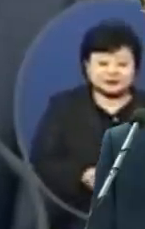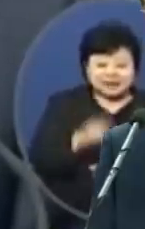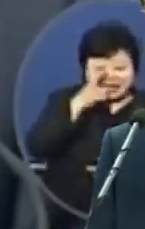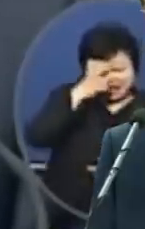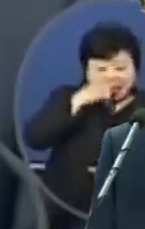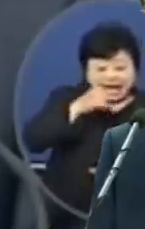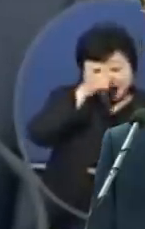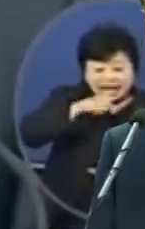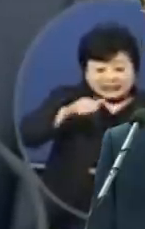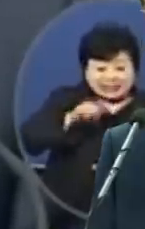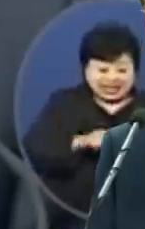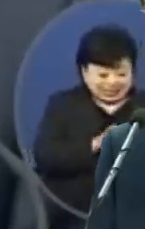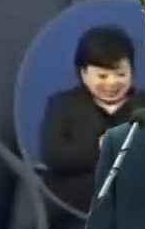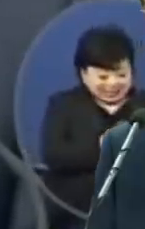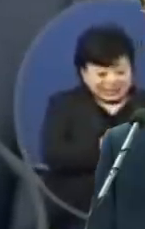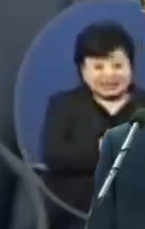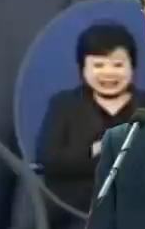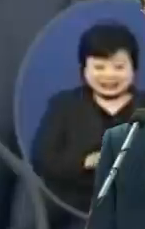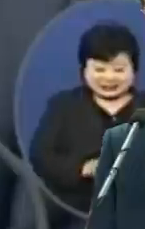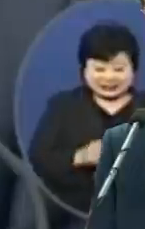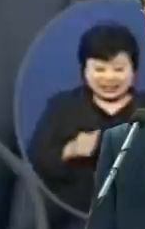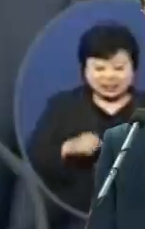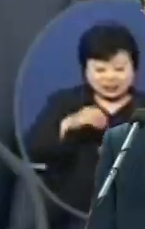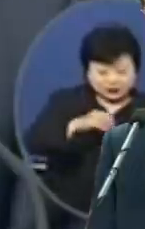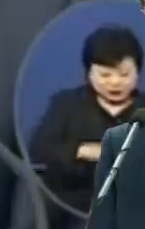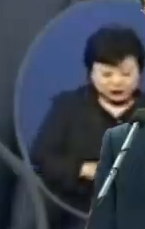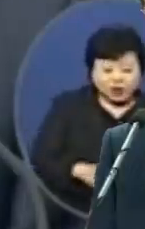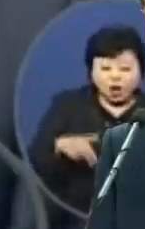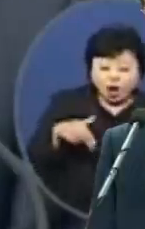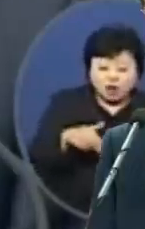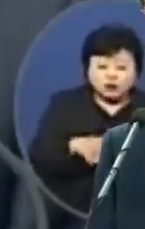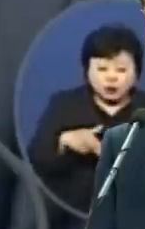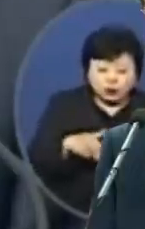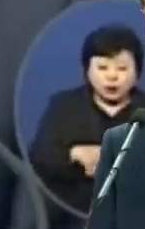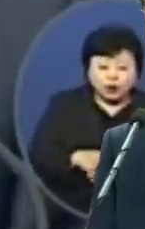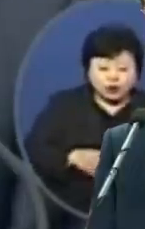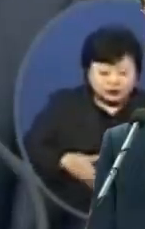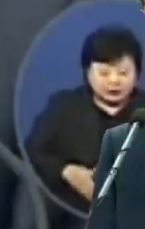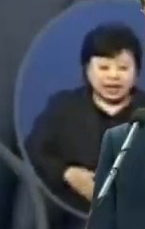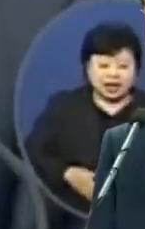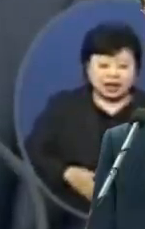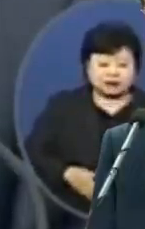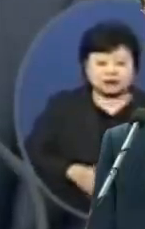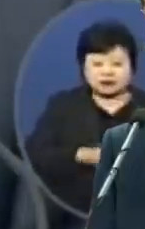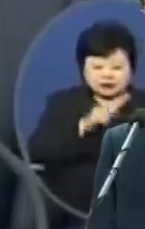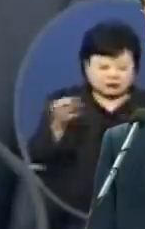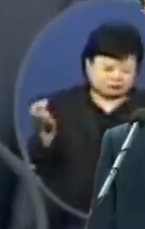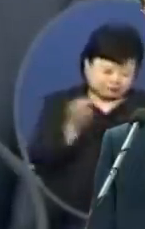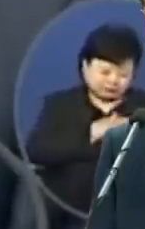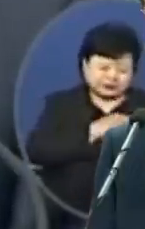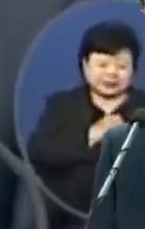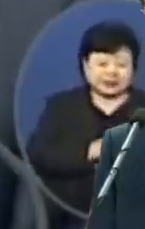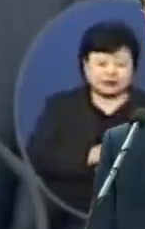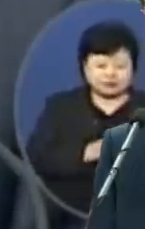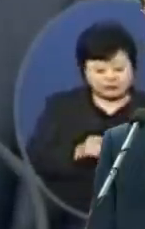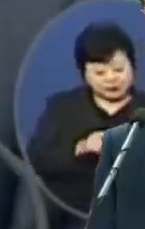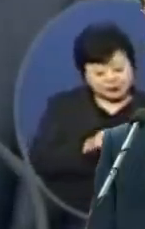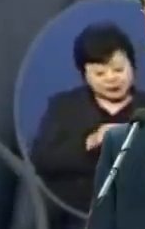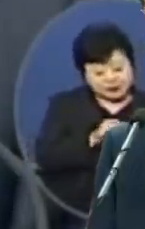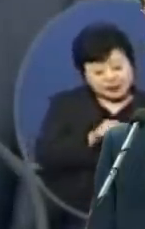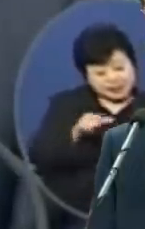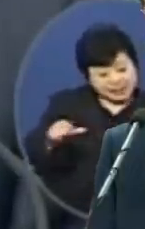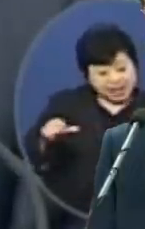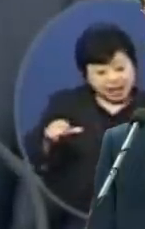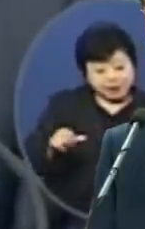아시아인들이 대개 다 셈 족속이 됐었습니다. 종교가 다 거기서 나오고 잘 살게 되고 야벳은 축복을